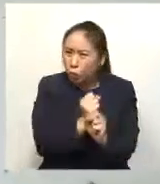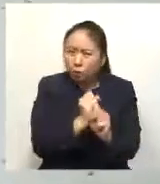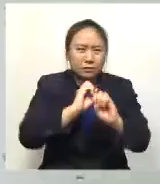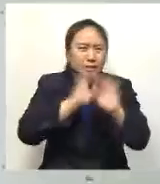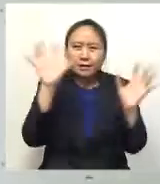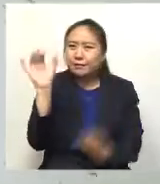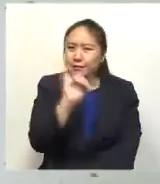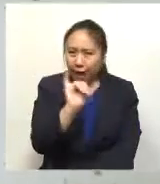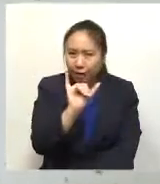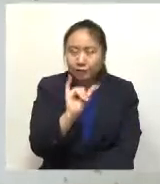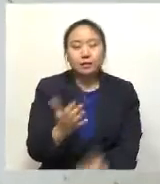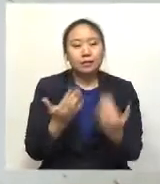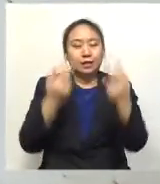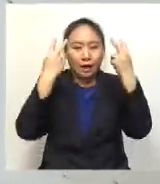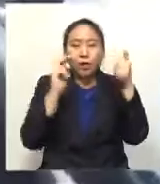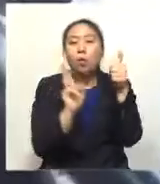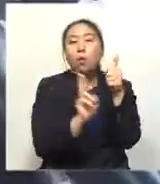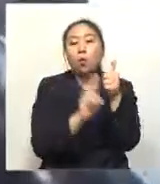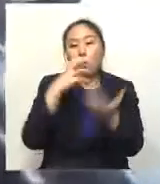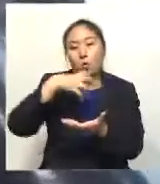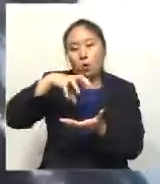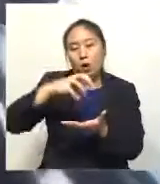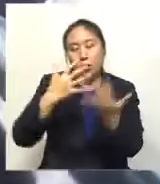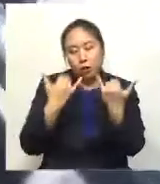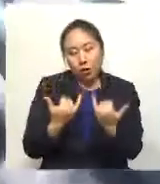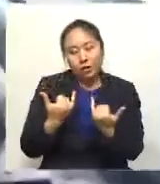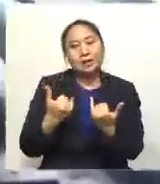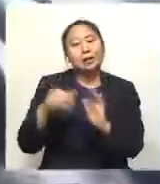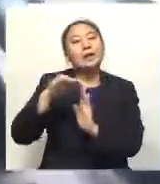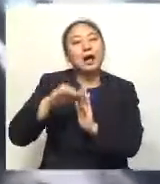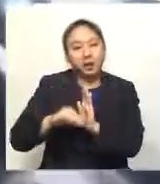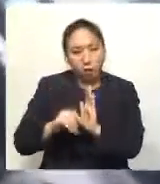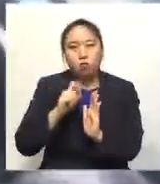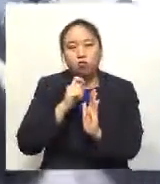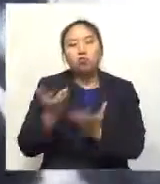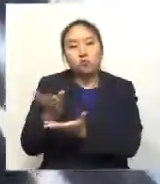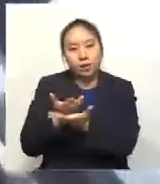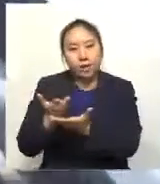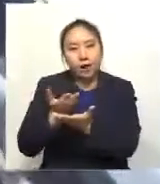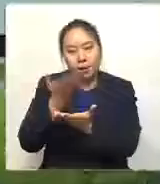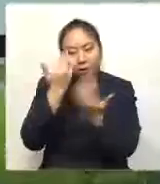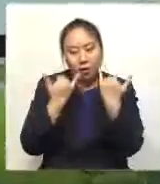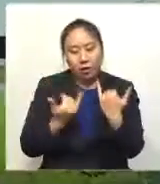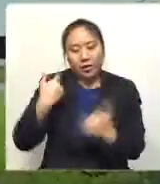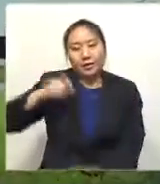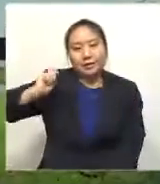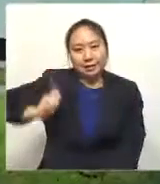ปที่ชัดเจนตอนนี้รองนายกรัฐมนตรีบอกว่าอยู่ในขั้นตอนการพิจารณาเช่นเดียวกันเพราะขณะนี้ศา